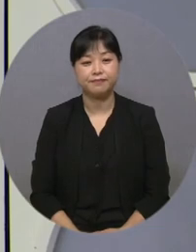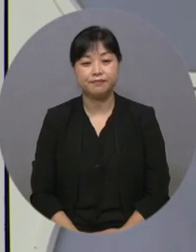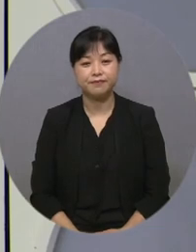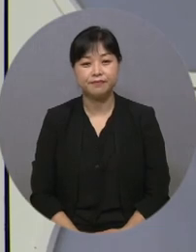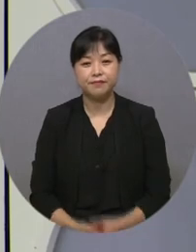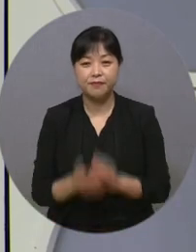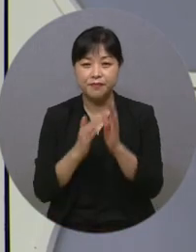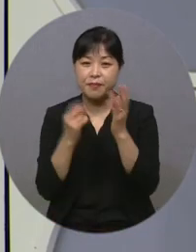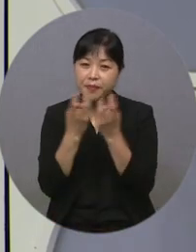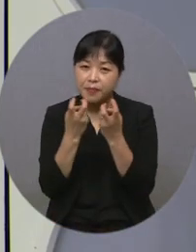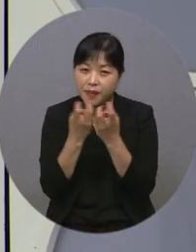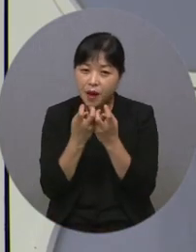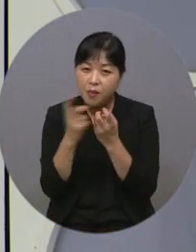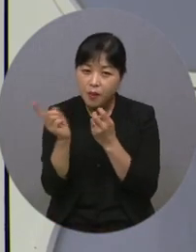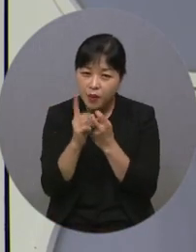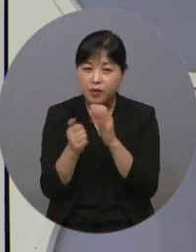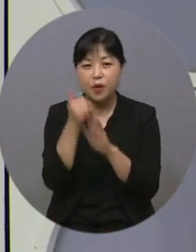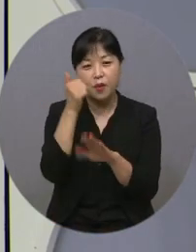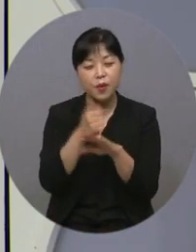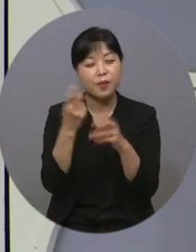주세요.